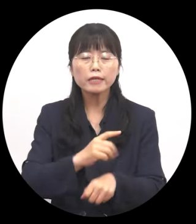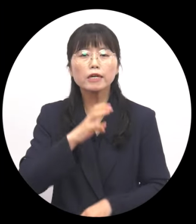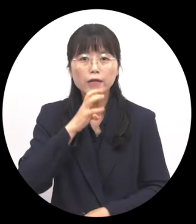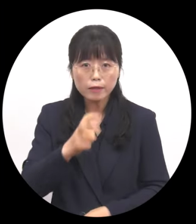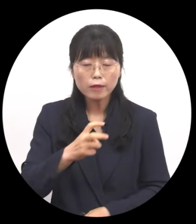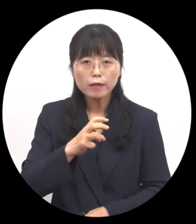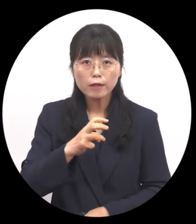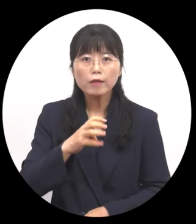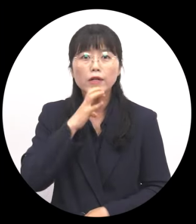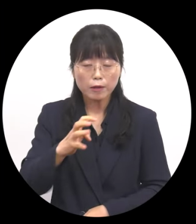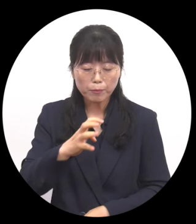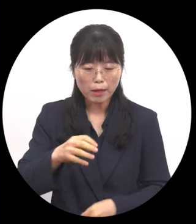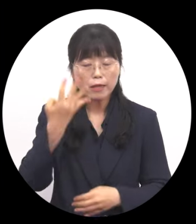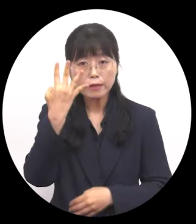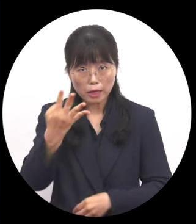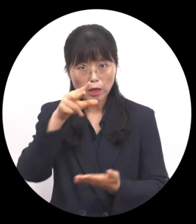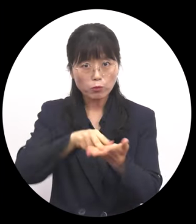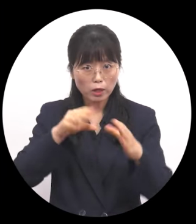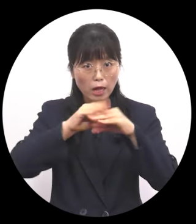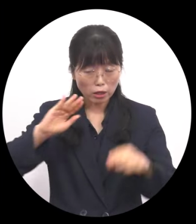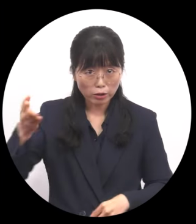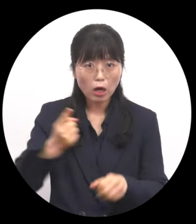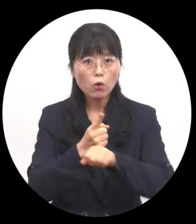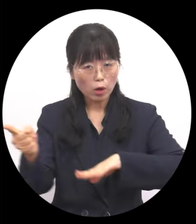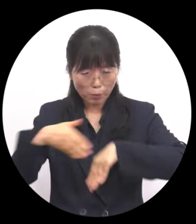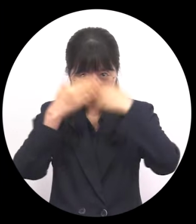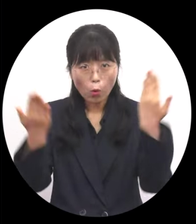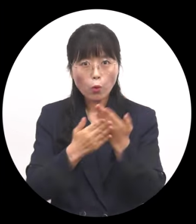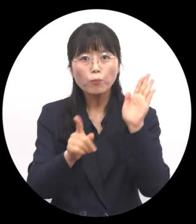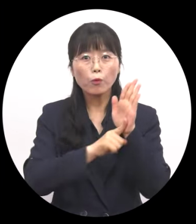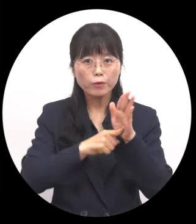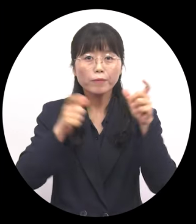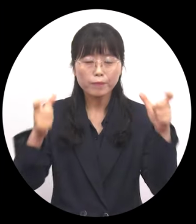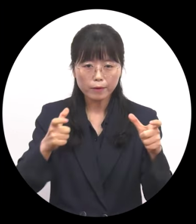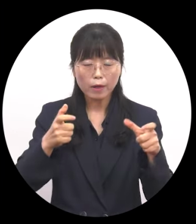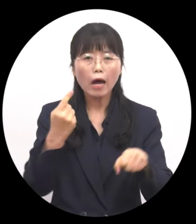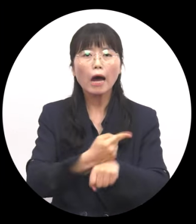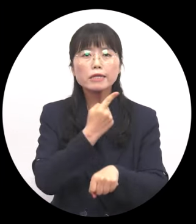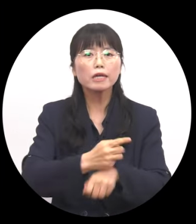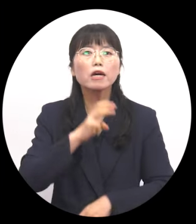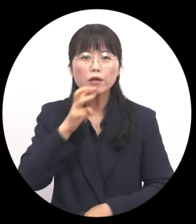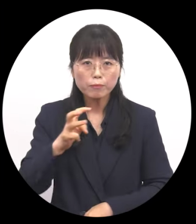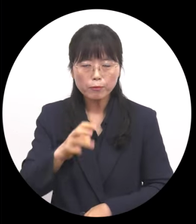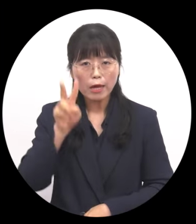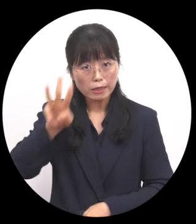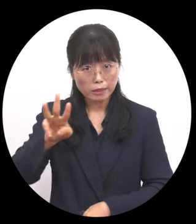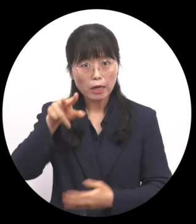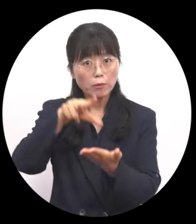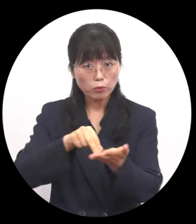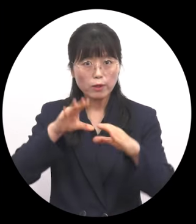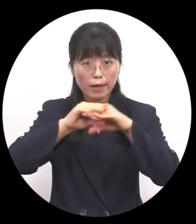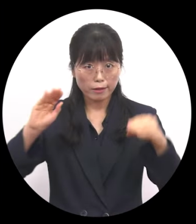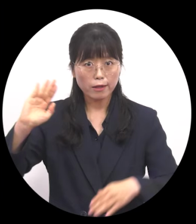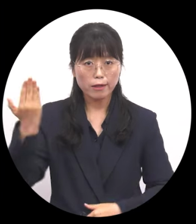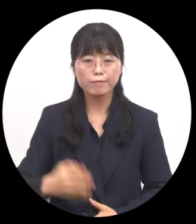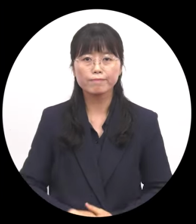4개의 문항을 풀게 되고요. 그 외에 전 모집 단위는 90분 동안 3개의 문항을 풀게